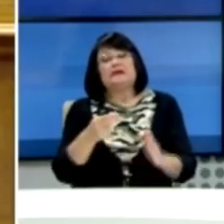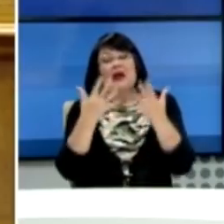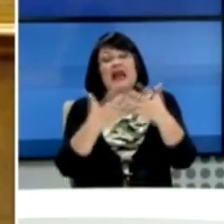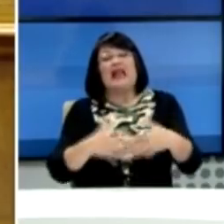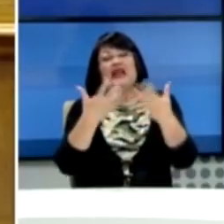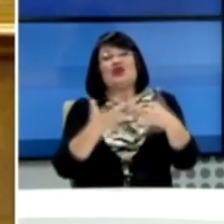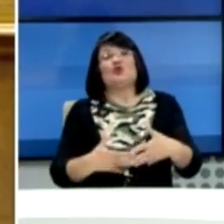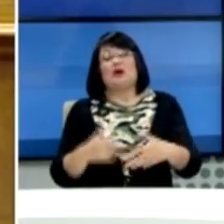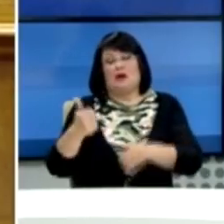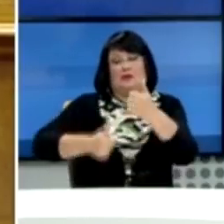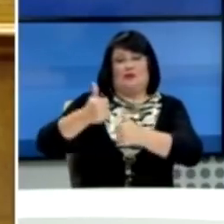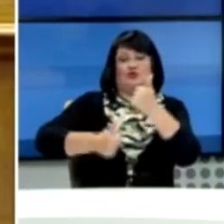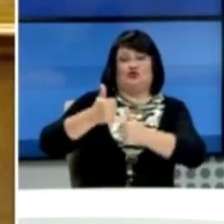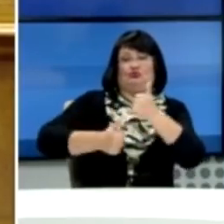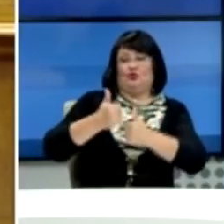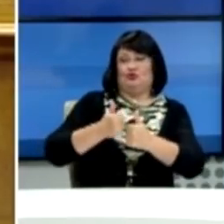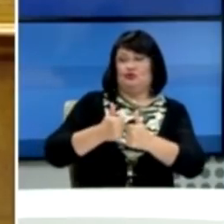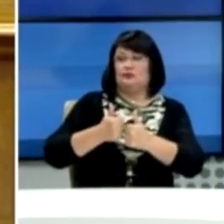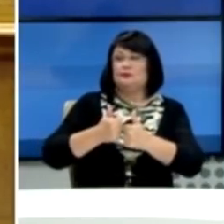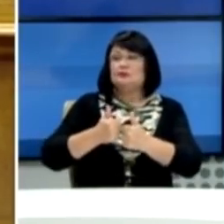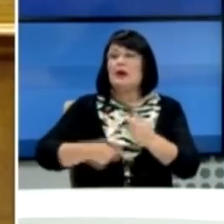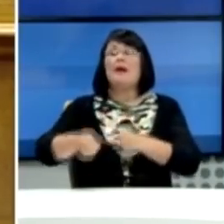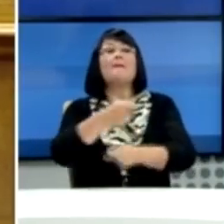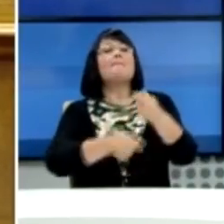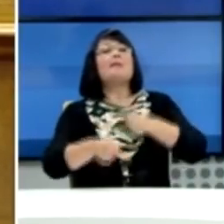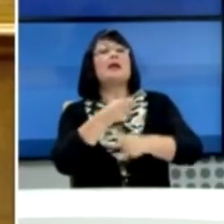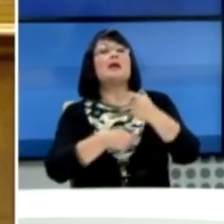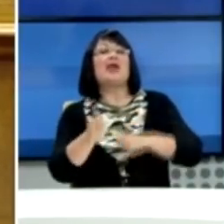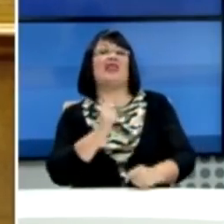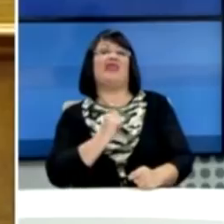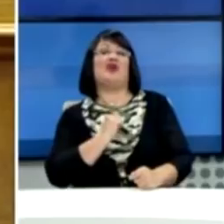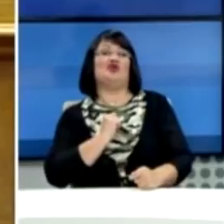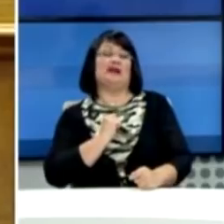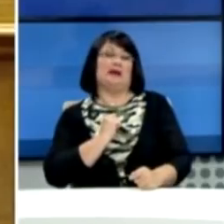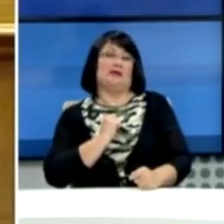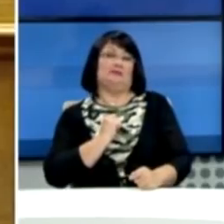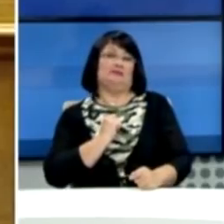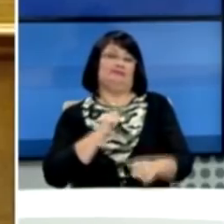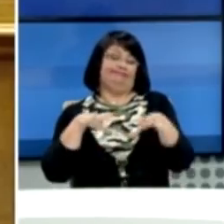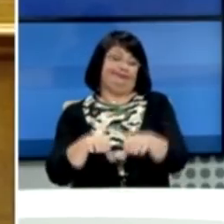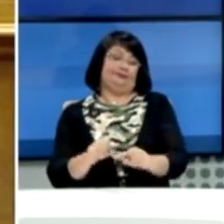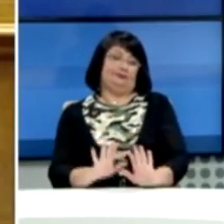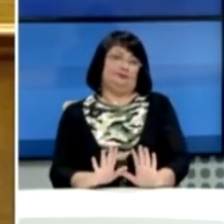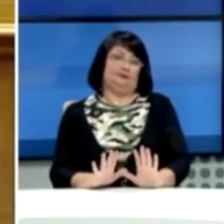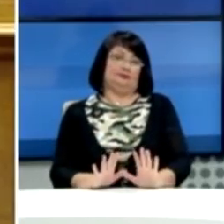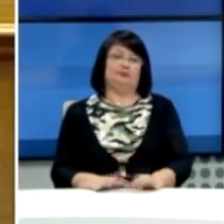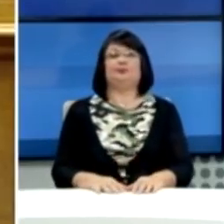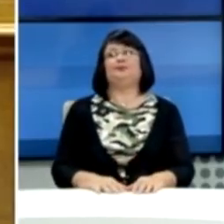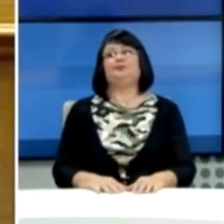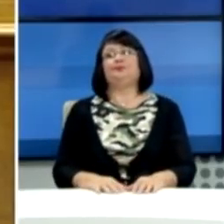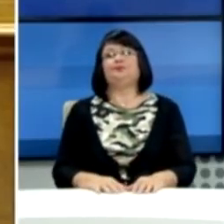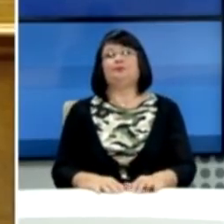με όρους ανταγωνιστικούς, με όρους επιχειρηματικής ιδιωτικής αυτοδιοίκησης, το τελευταίο εντός